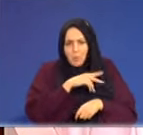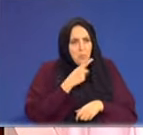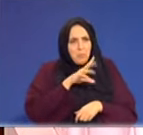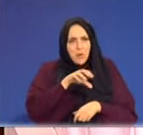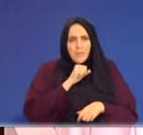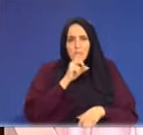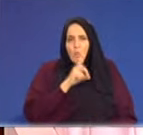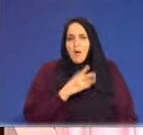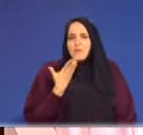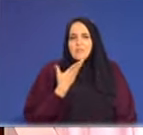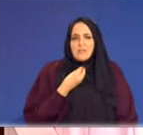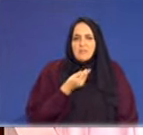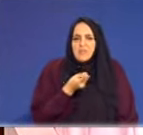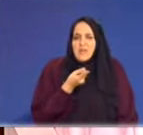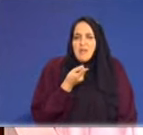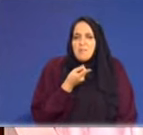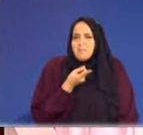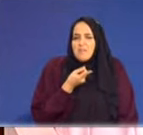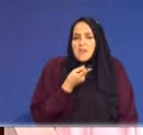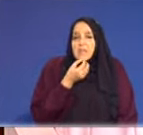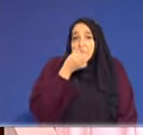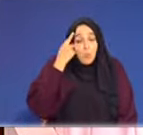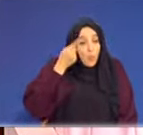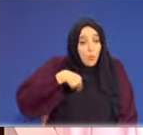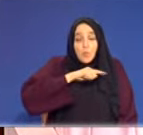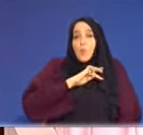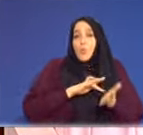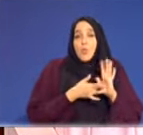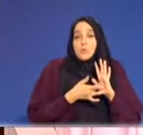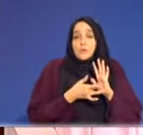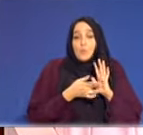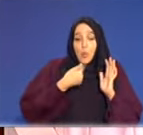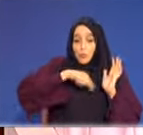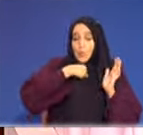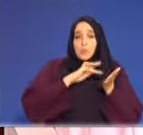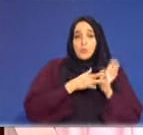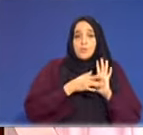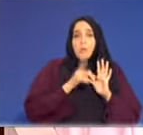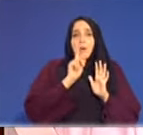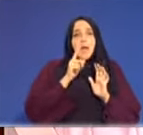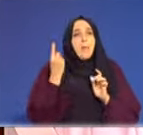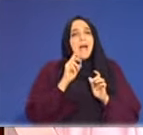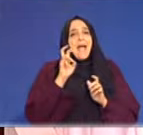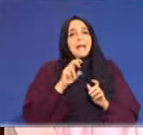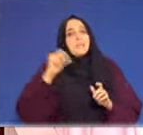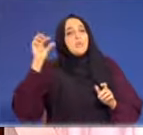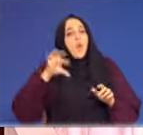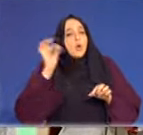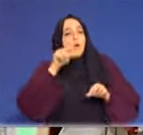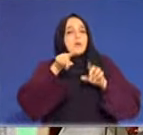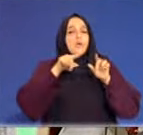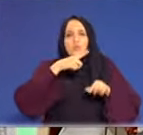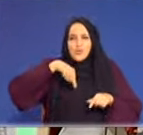امر محزن. هذا الكلام اقوله لنا جميعا. لا يستثنى احد من هذا الكلام.